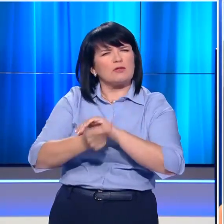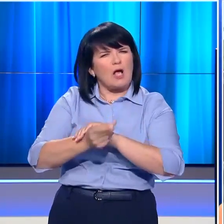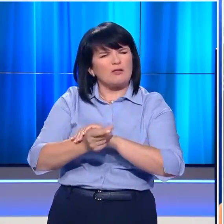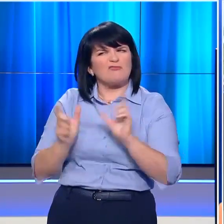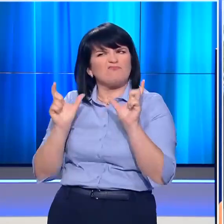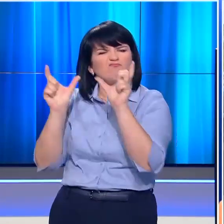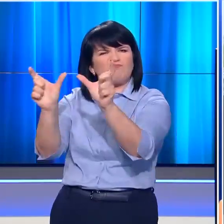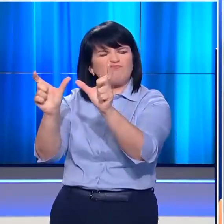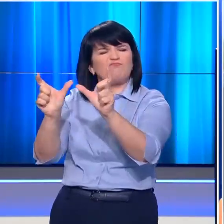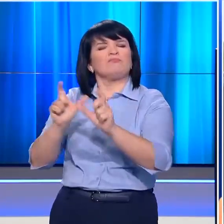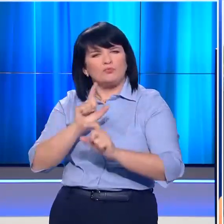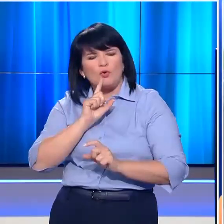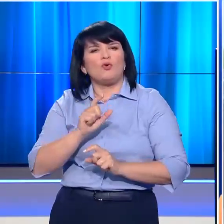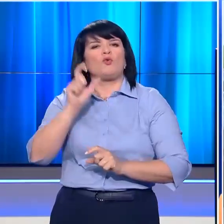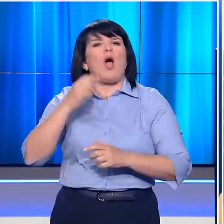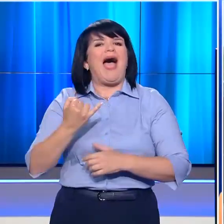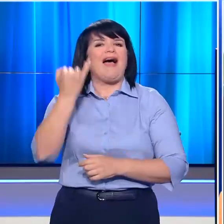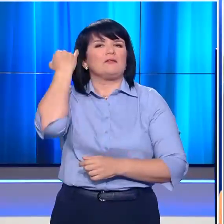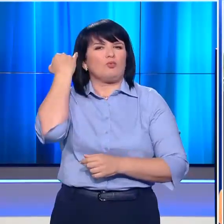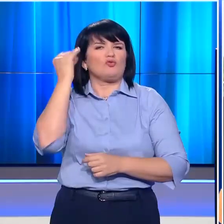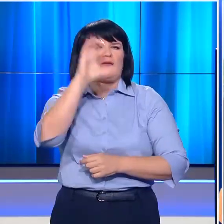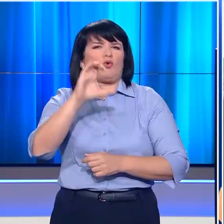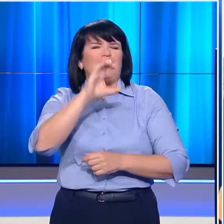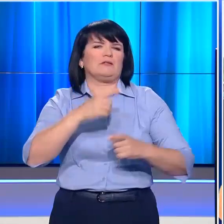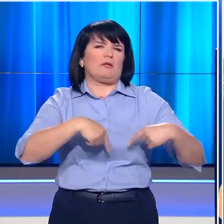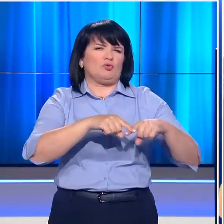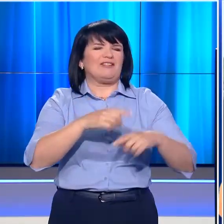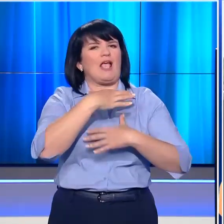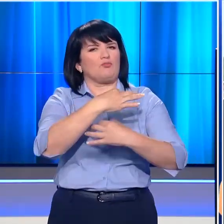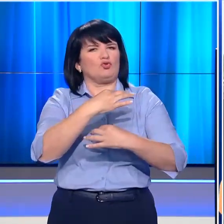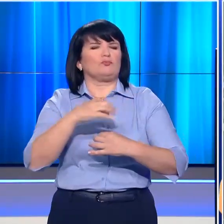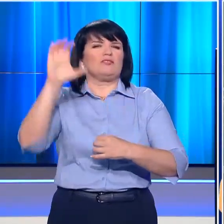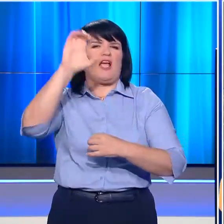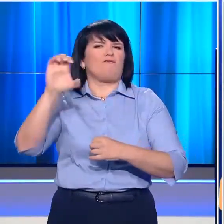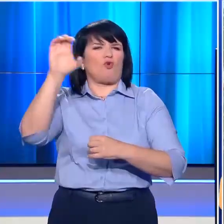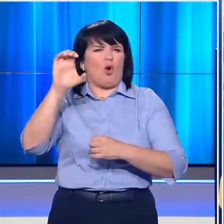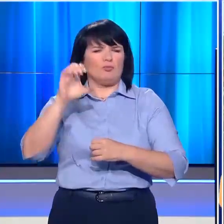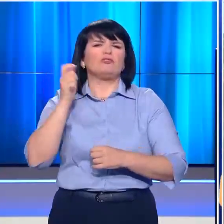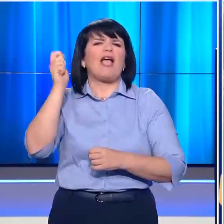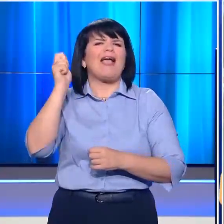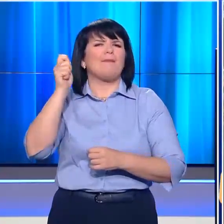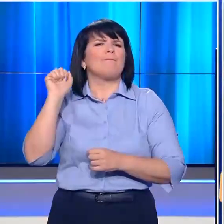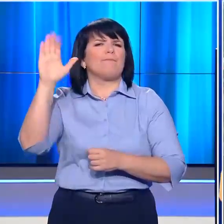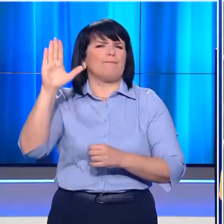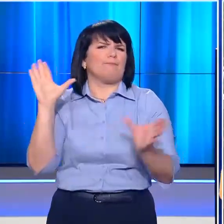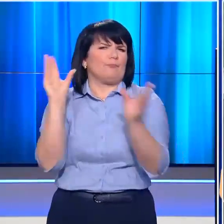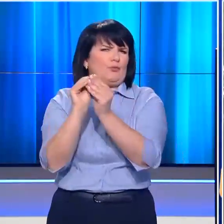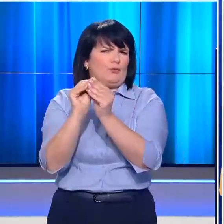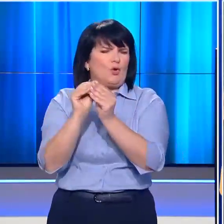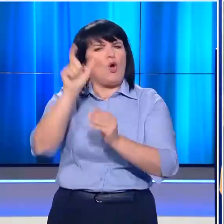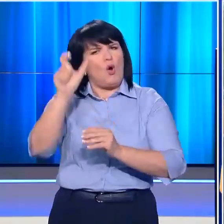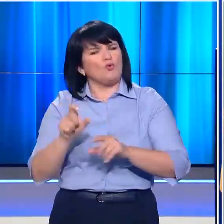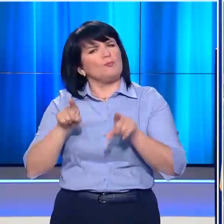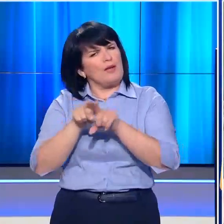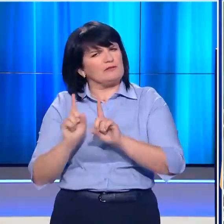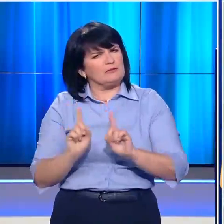να μπουν παράνομα στη χώρα, επισκέφτηκε ο αντιπρόεδρος της Κομισιόν και ύπατος εκπρόσωπος Ευρωπαϊκής Ένωσης για την εξωτερική πολιτική, Ζοζέ Μπορέλ,